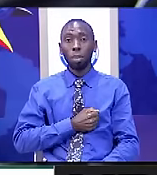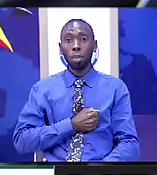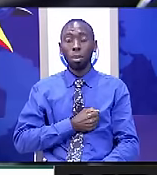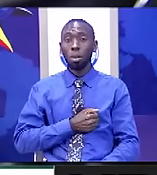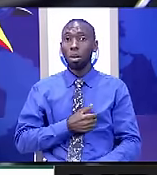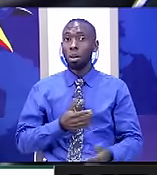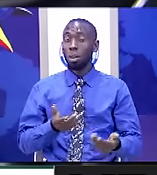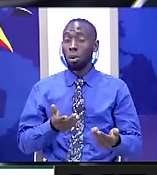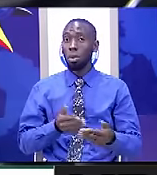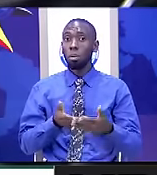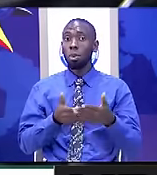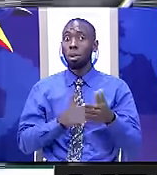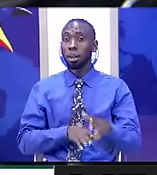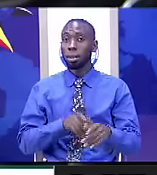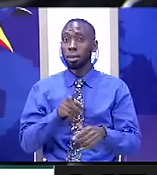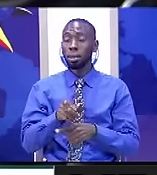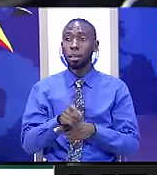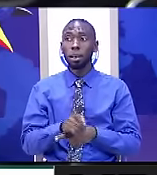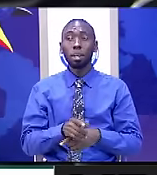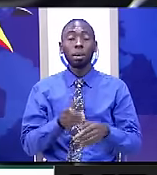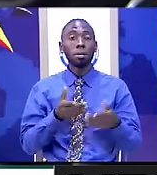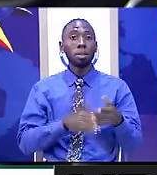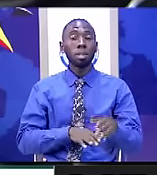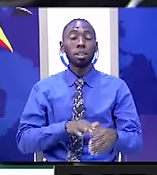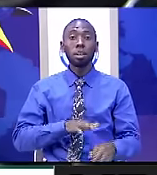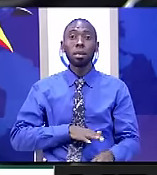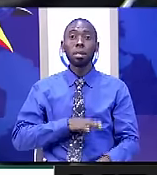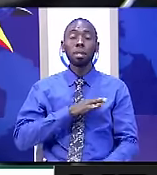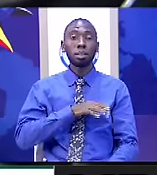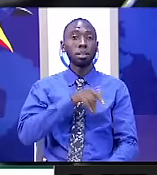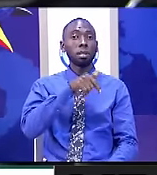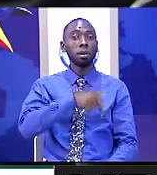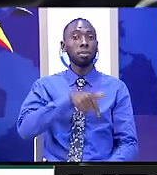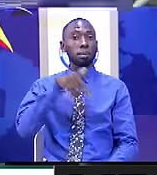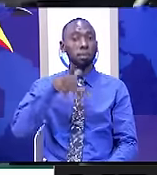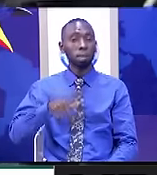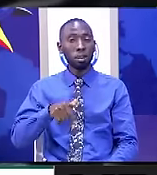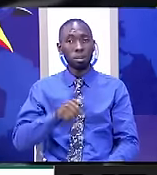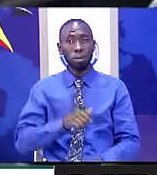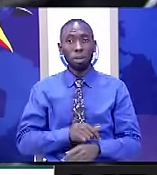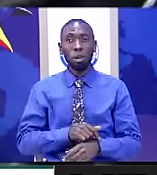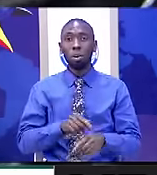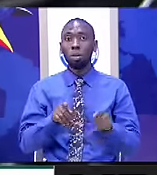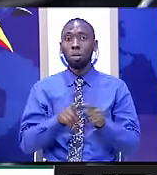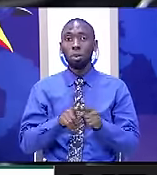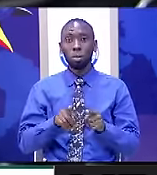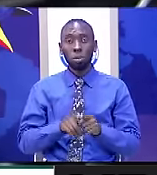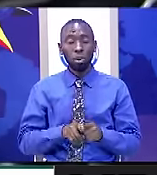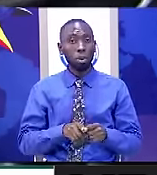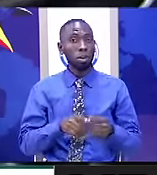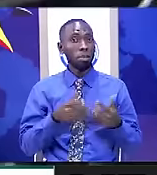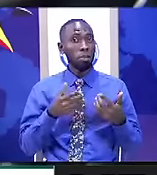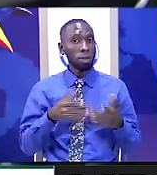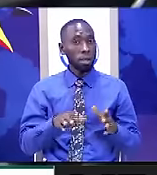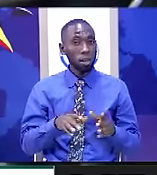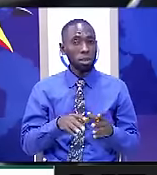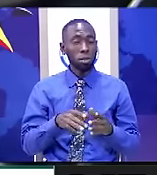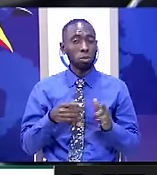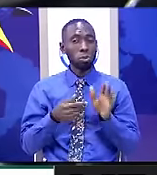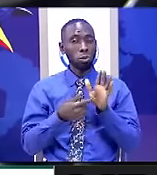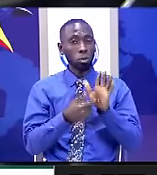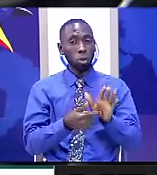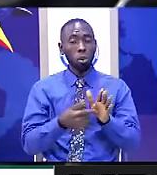Cecilia Ogwal yafiiridde ku myaka 77 egy'obukulu era nga bwe tuze